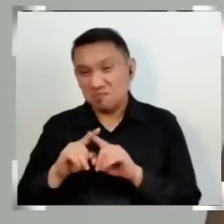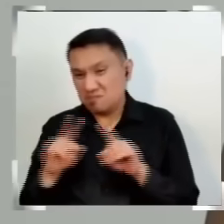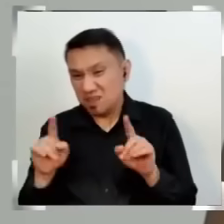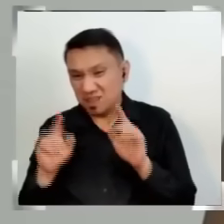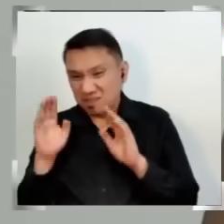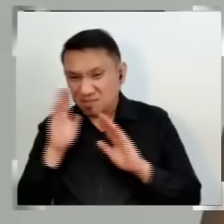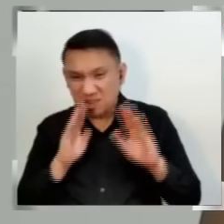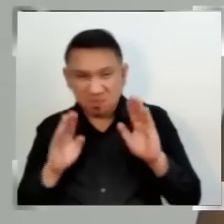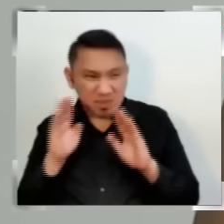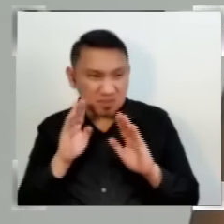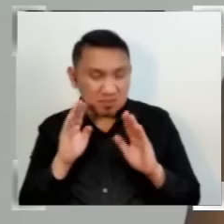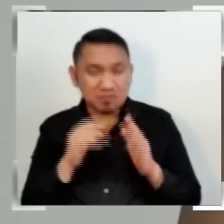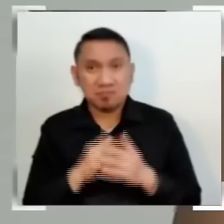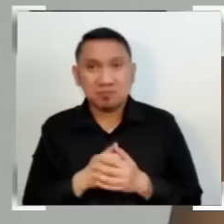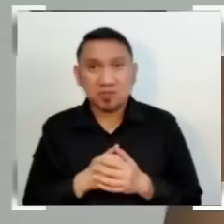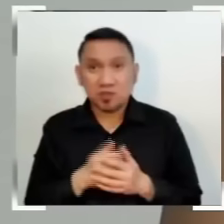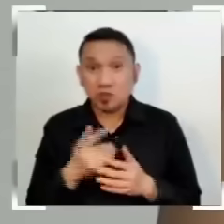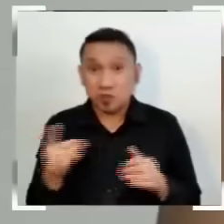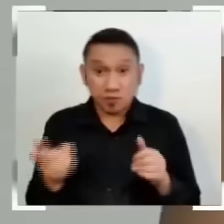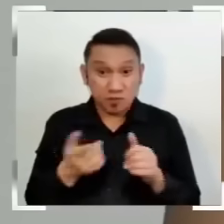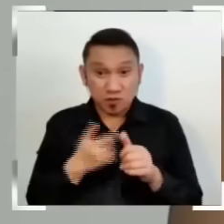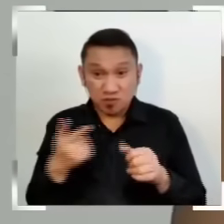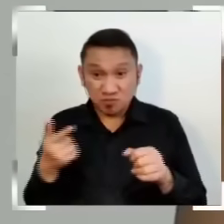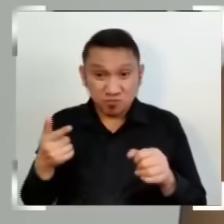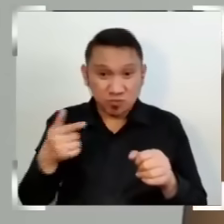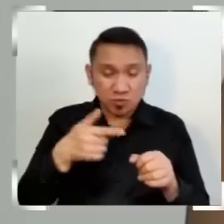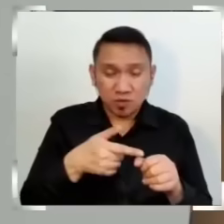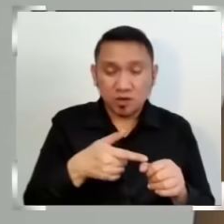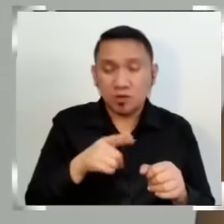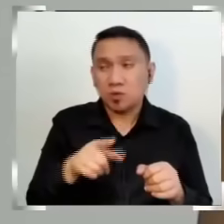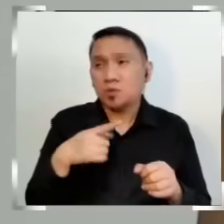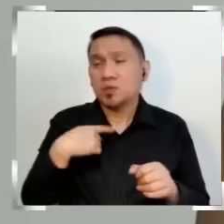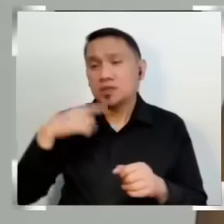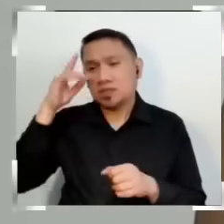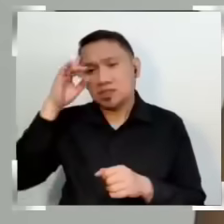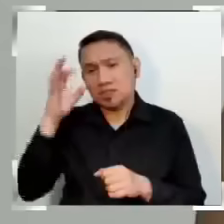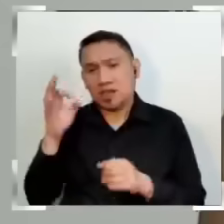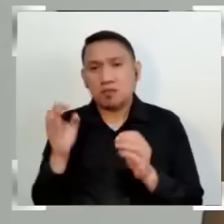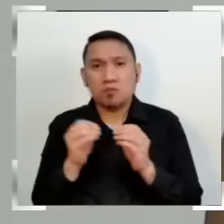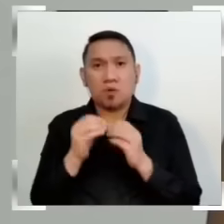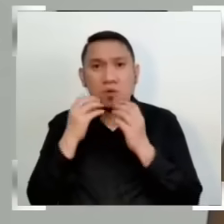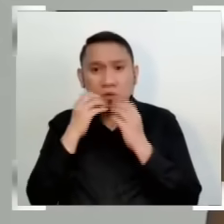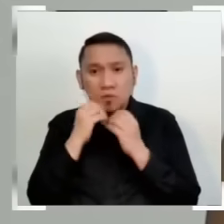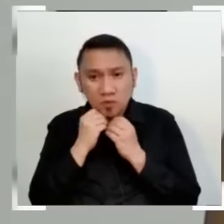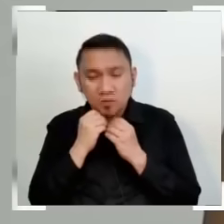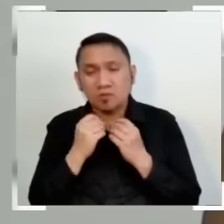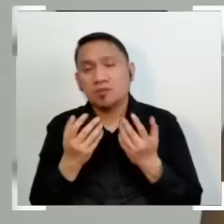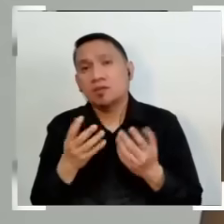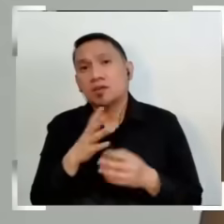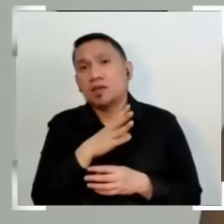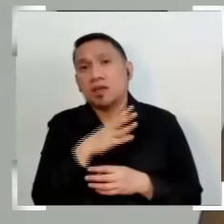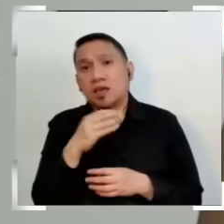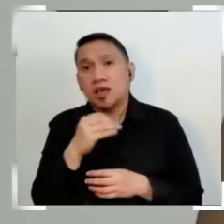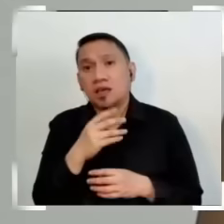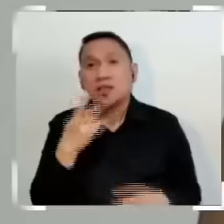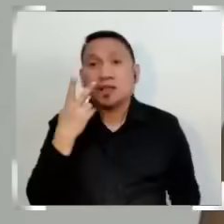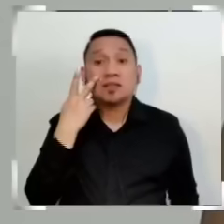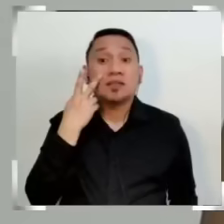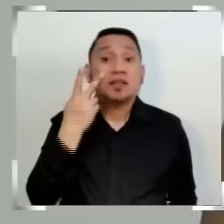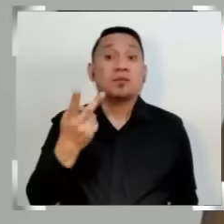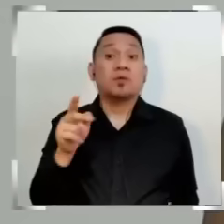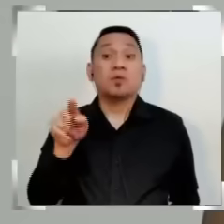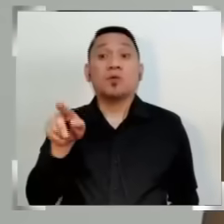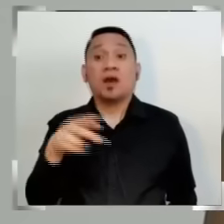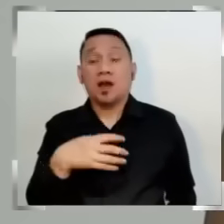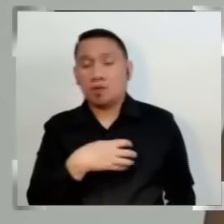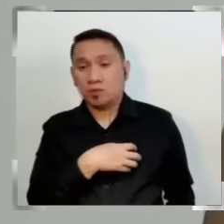yung sa unang gas station, mas pinili namin doon sa mura eh. Nakita namin yung police, yung checkpoint, di na